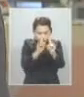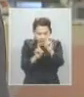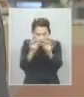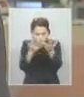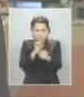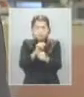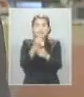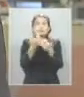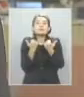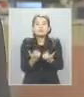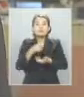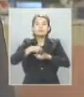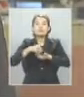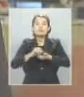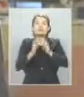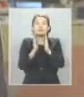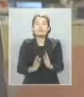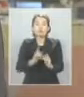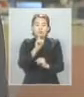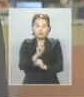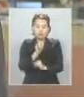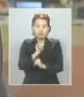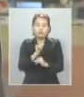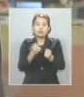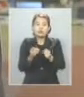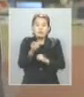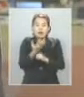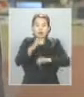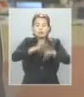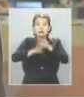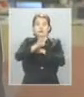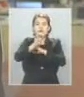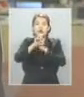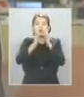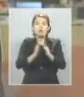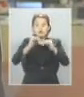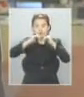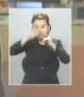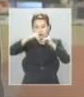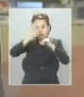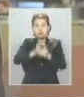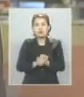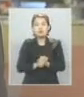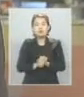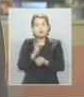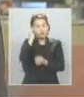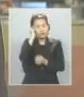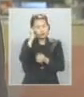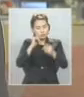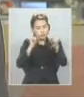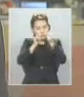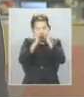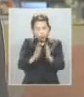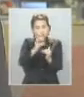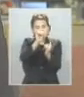ไปได้ค่ะว่ายอดของผู้เสียชีวิตล่าสุดอาจจะสูงกว่า400คนนะคะแต่ก็มีแนวโน้มสูงที่ยอดของผู้เสียชีวิตจากเหตุแผ่นดิน